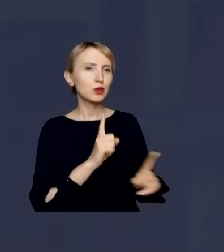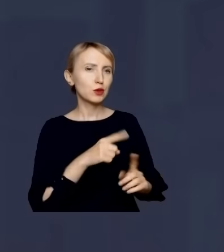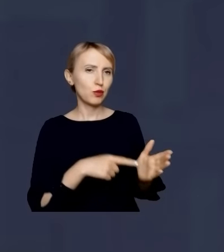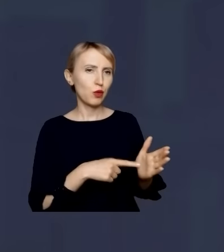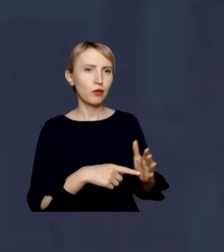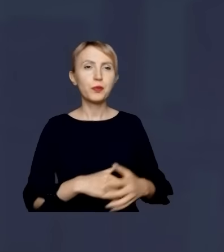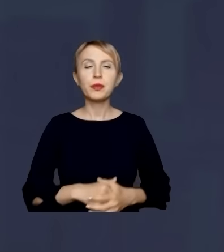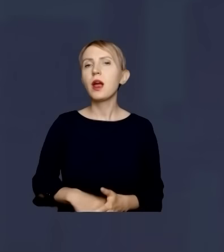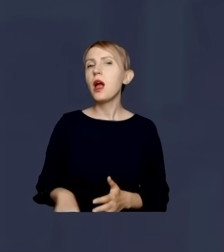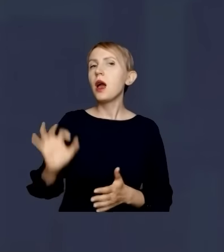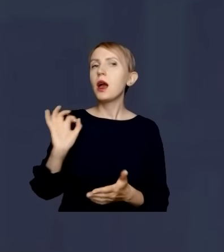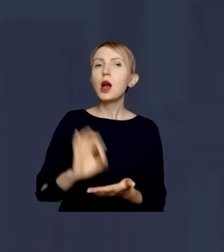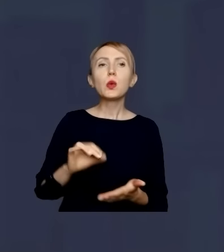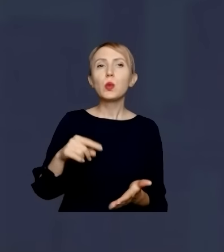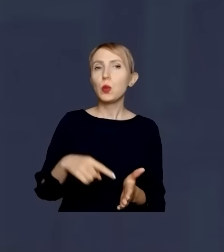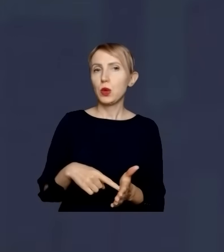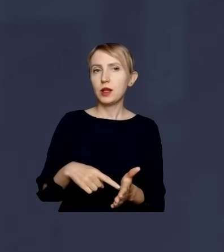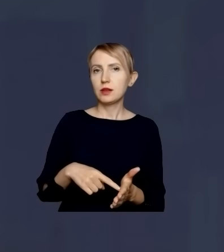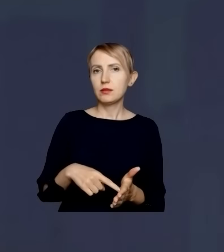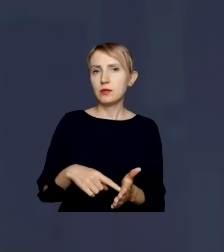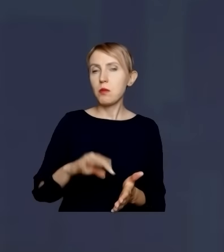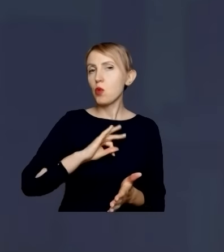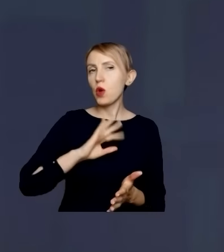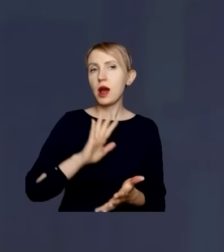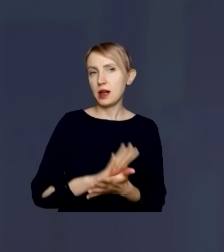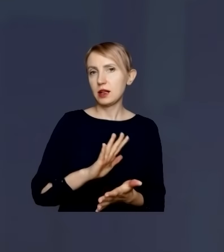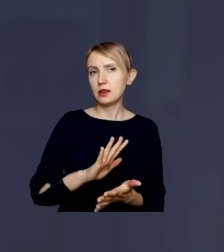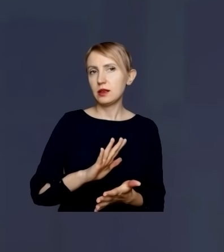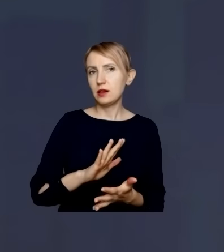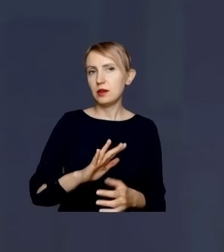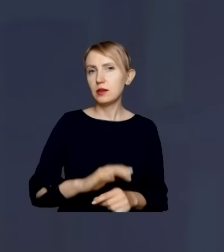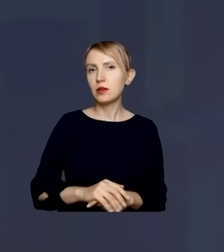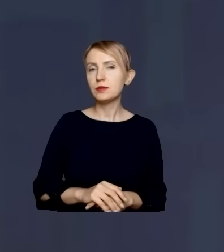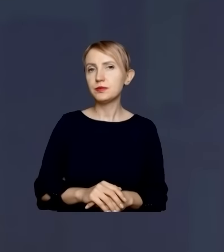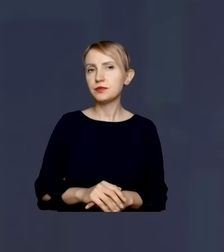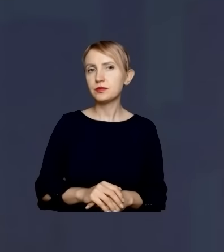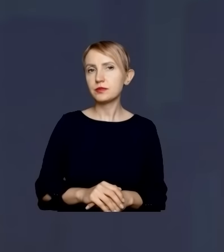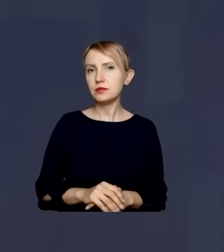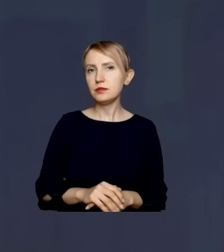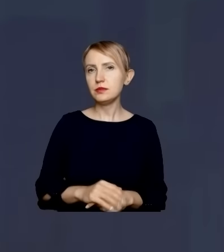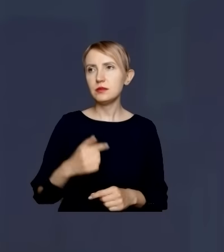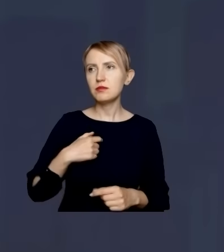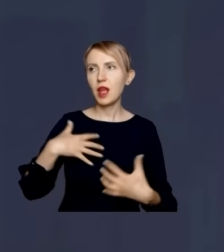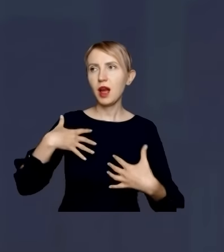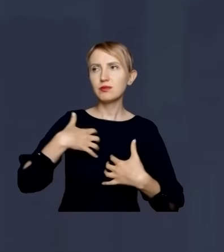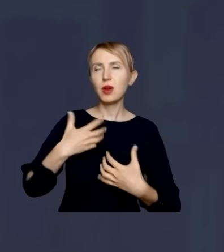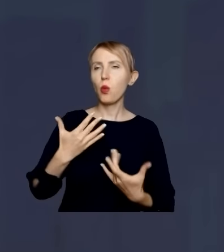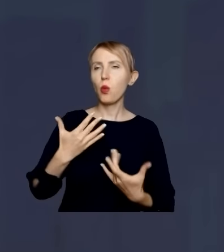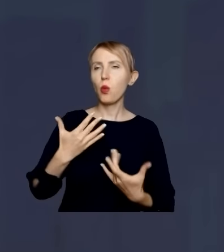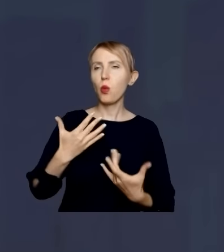to jest... moja cecha jest taka, że jakoś się słabo daje przestraszać. Druga sprawa to